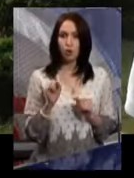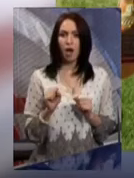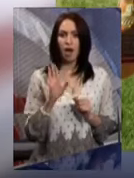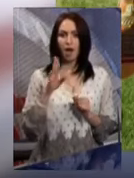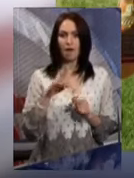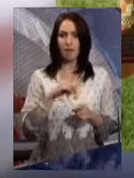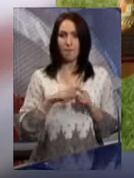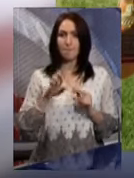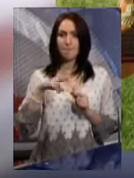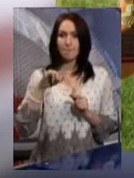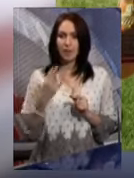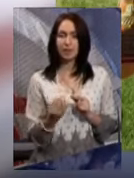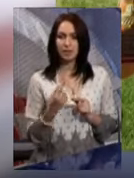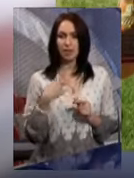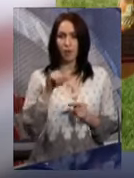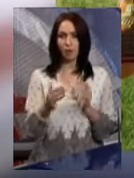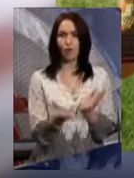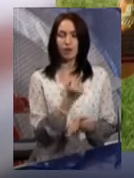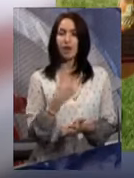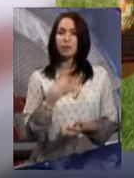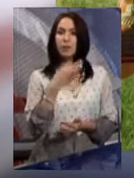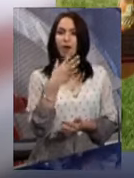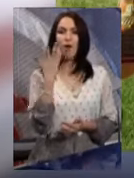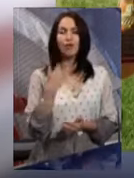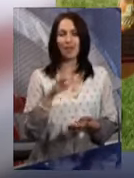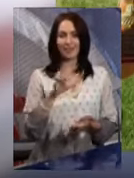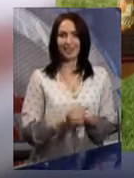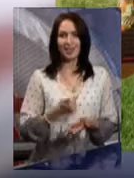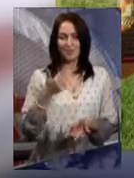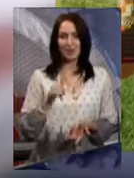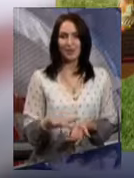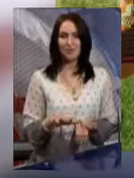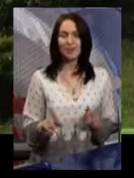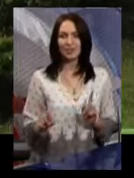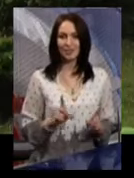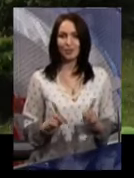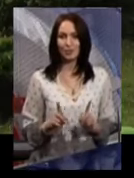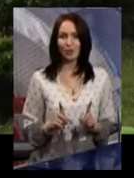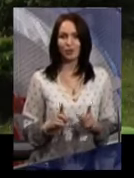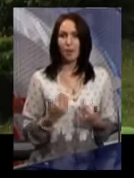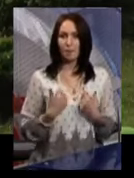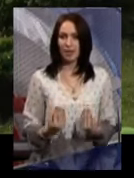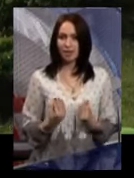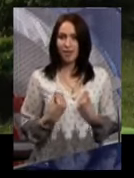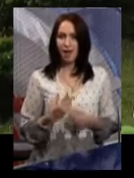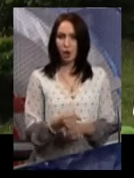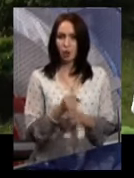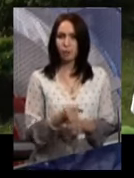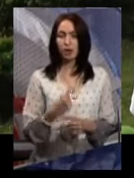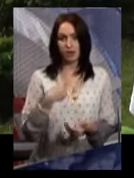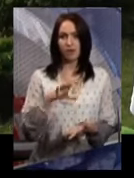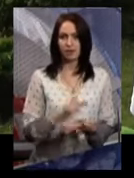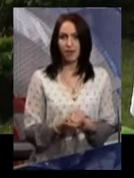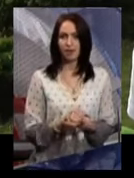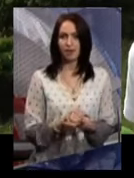выиграл. Мне понравилось, когда я занял первое место, что мне дали кубок, и я занял